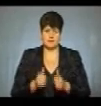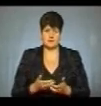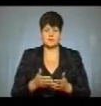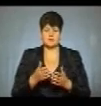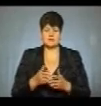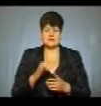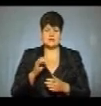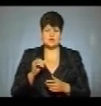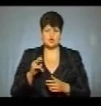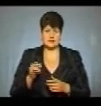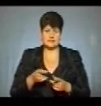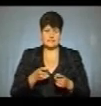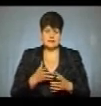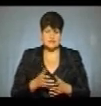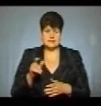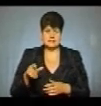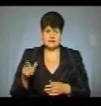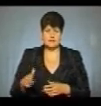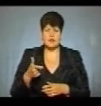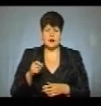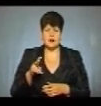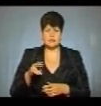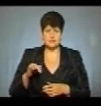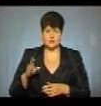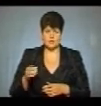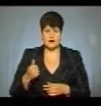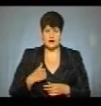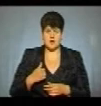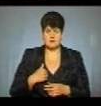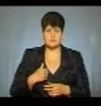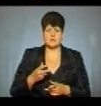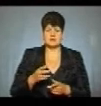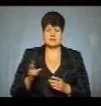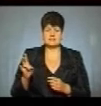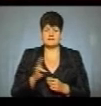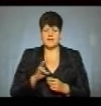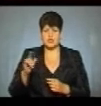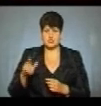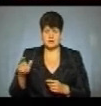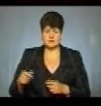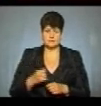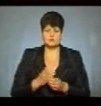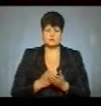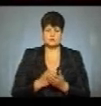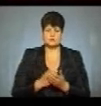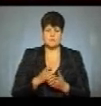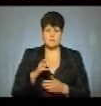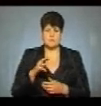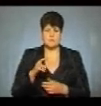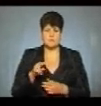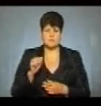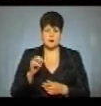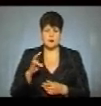та могил бійців Української Галицької армії на Миколинецькому кладовищі священники відправили панахиду. Відбувся мітинг реквієм.